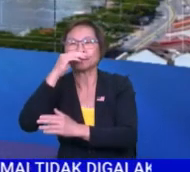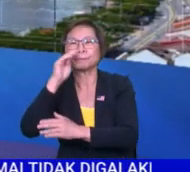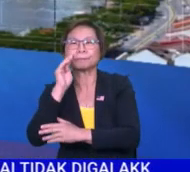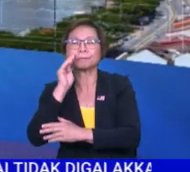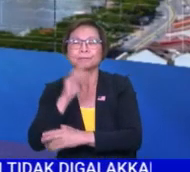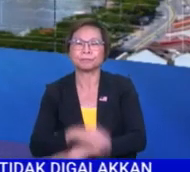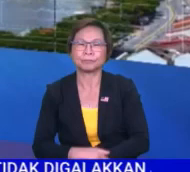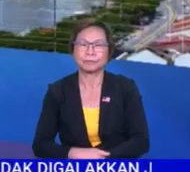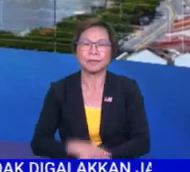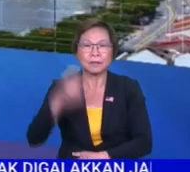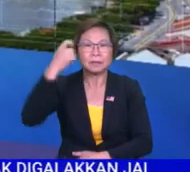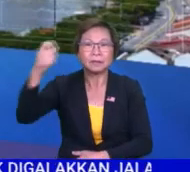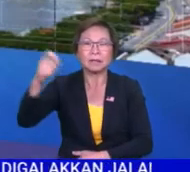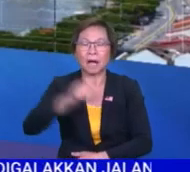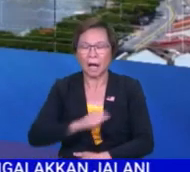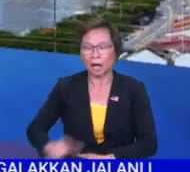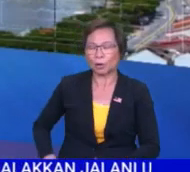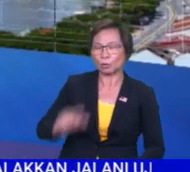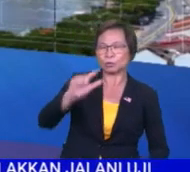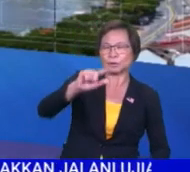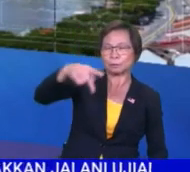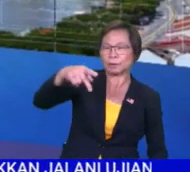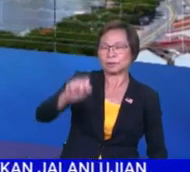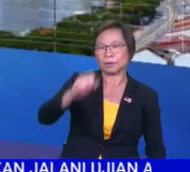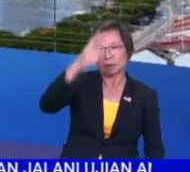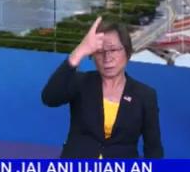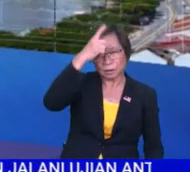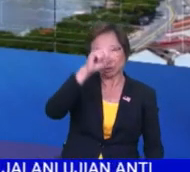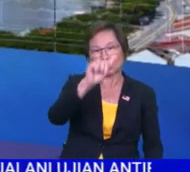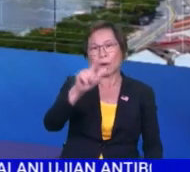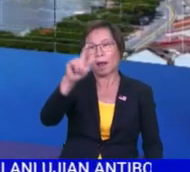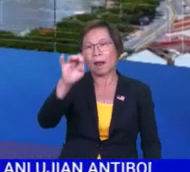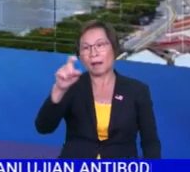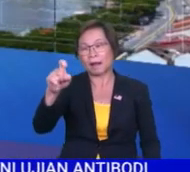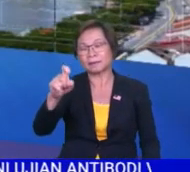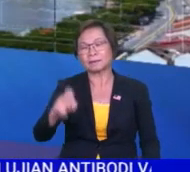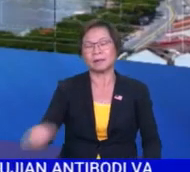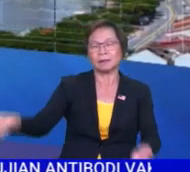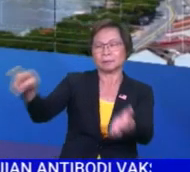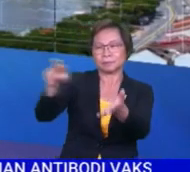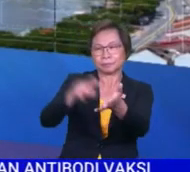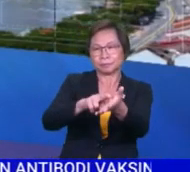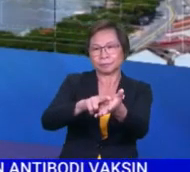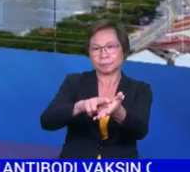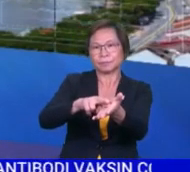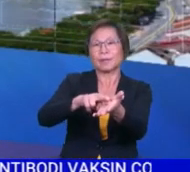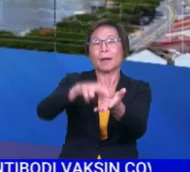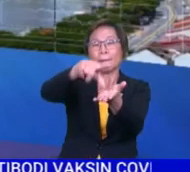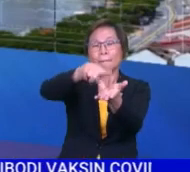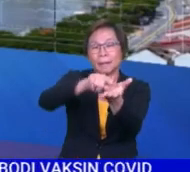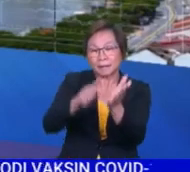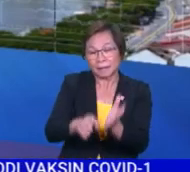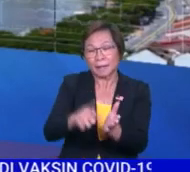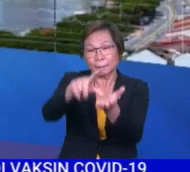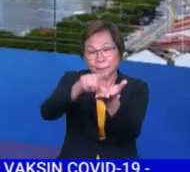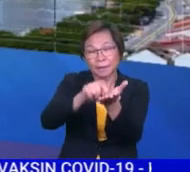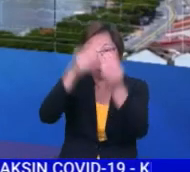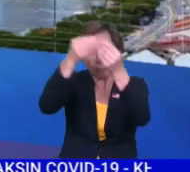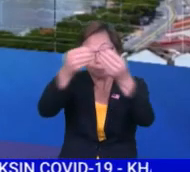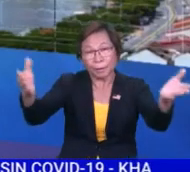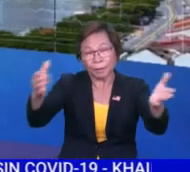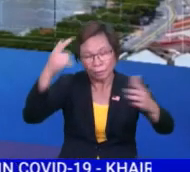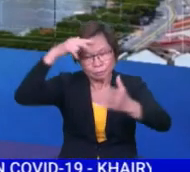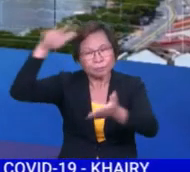Muhidin Yasin Siti usaha Agung GPS data Sri elegan dan Natal Iggy dalam satu kenyataan media memberitahu pendirian itu